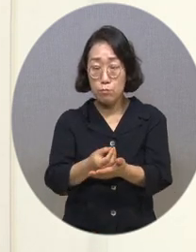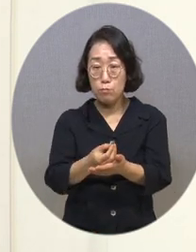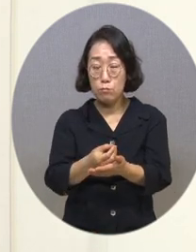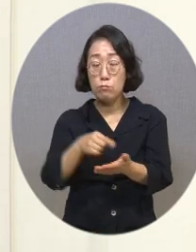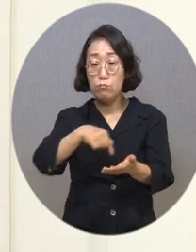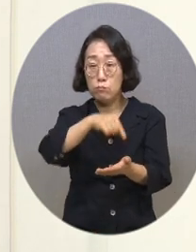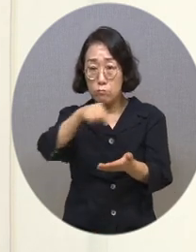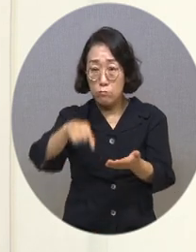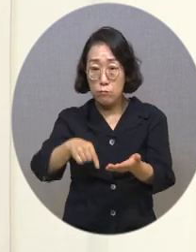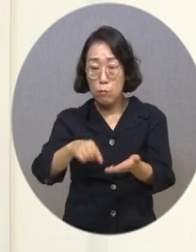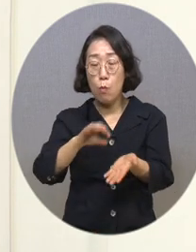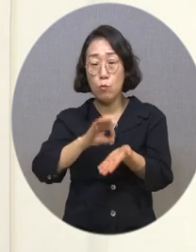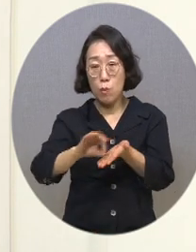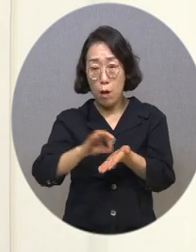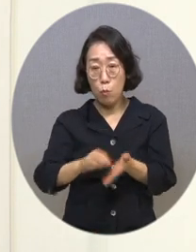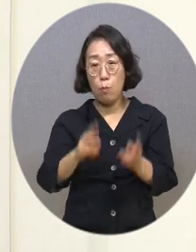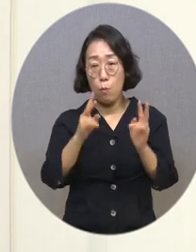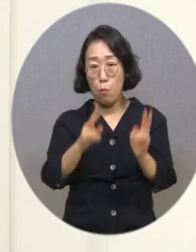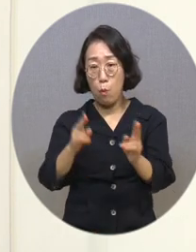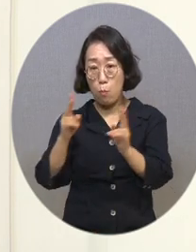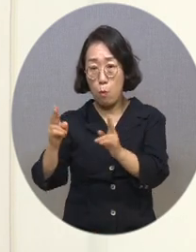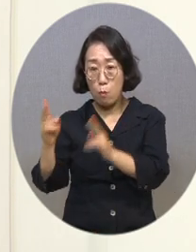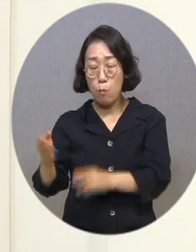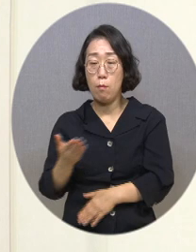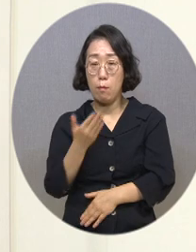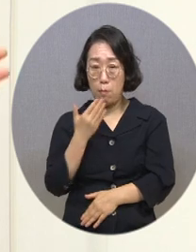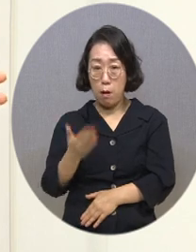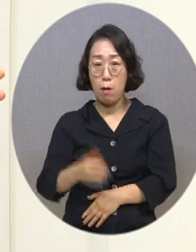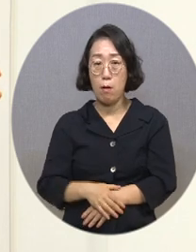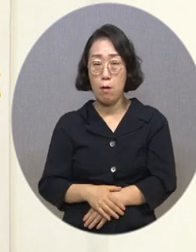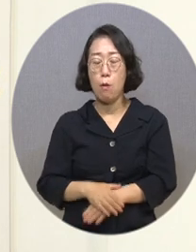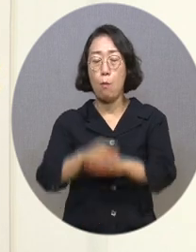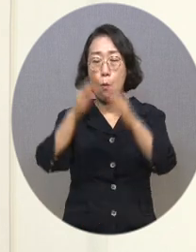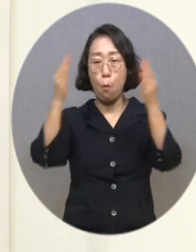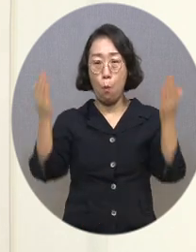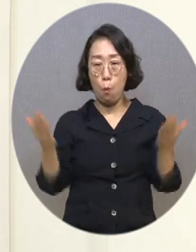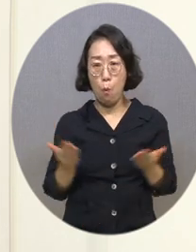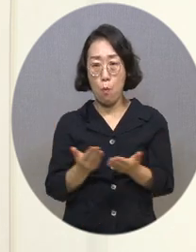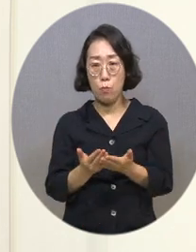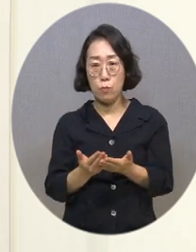가능하기 때문에 핸드폰 하나로 노트북 하나로 모든 것이